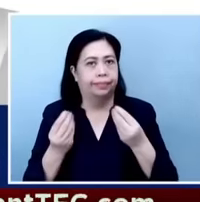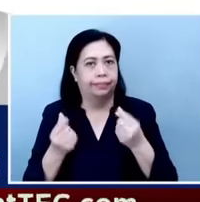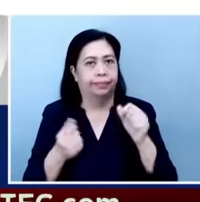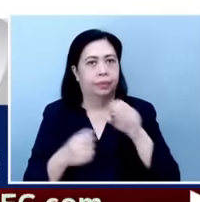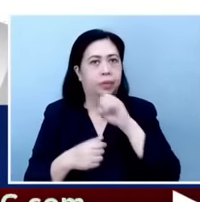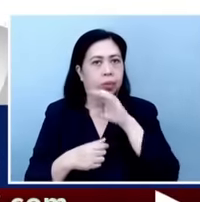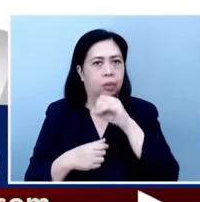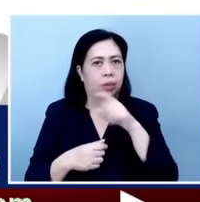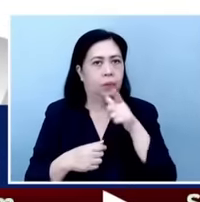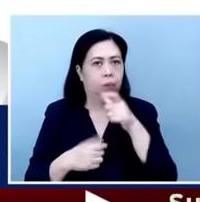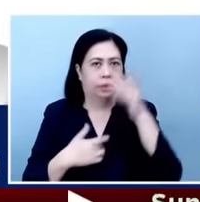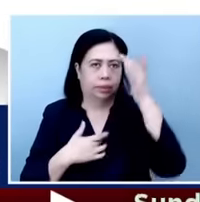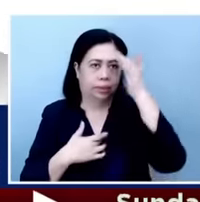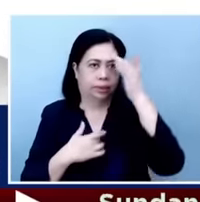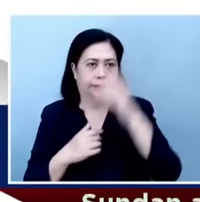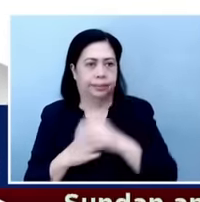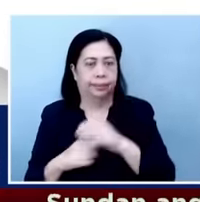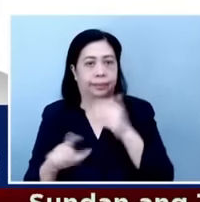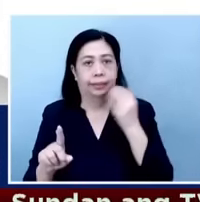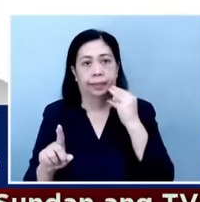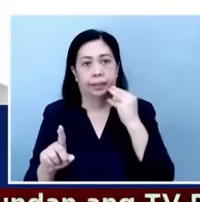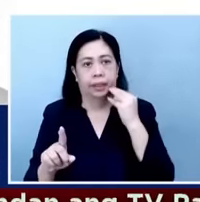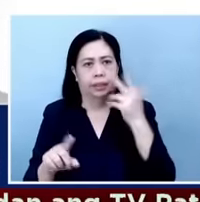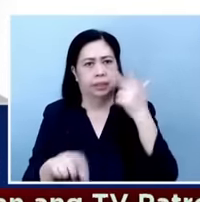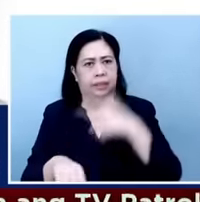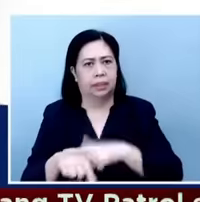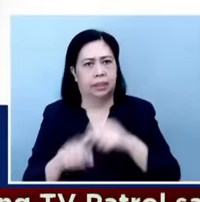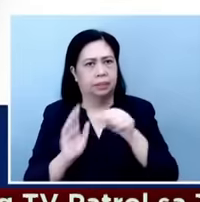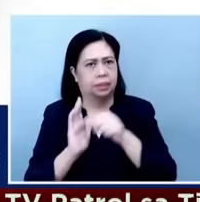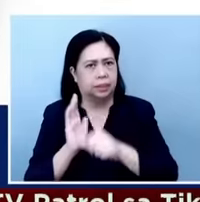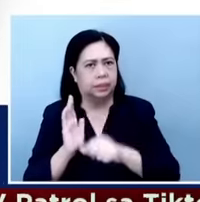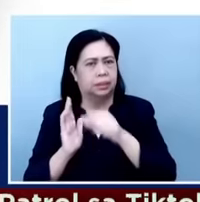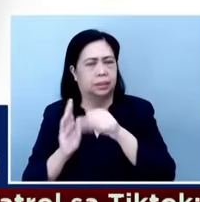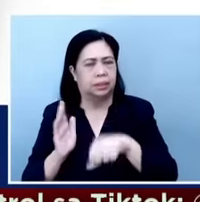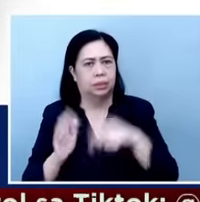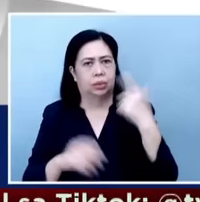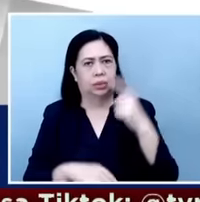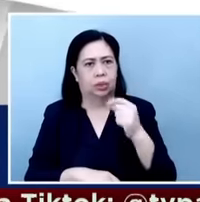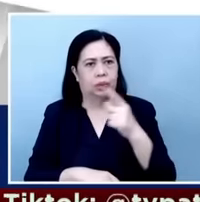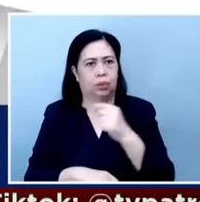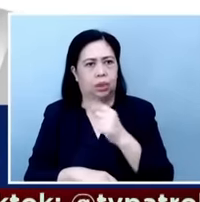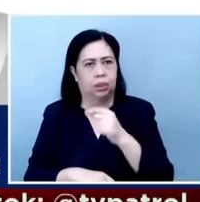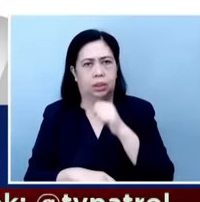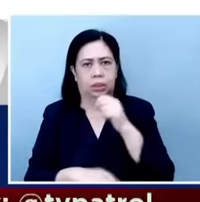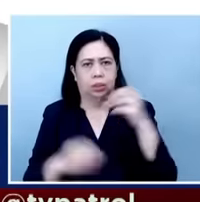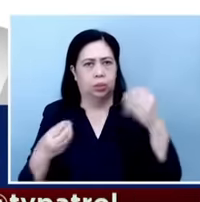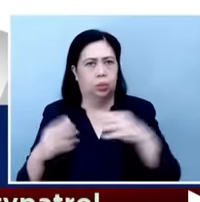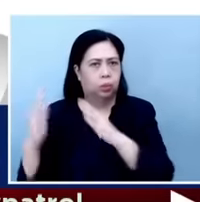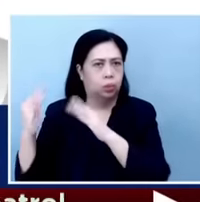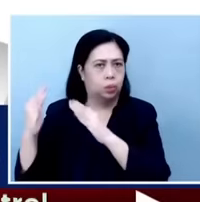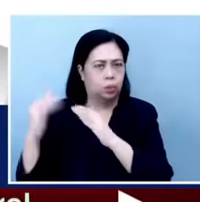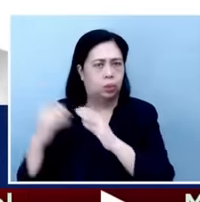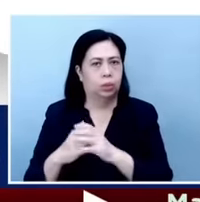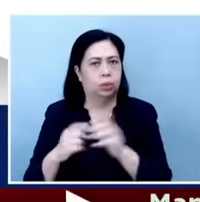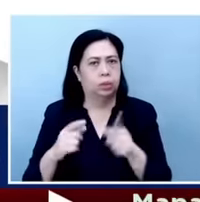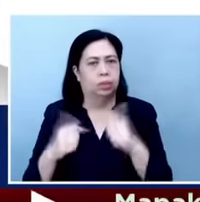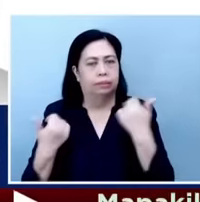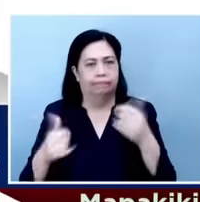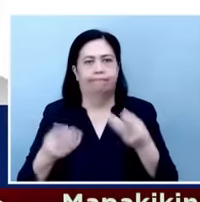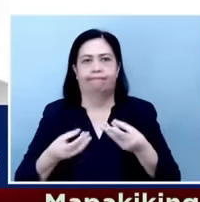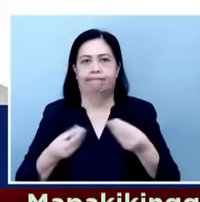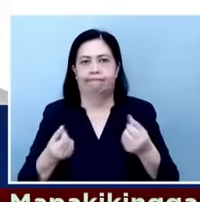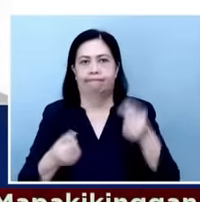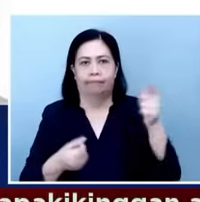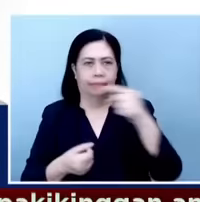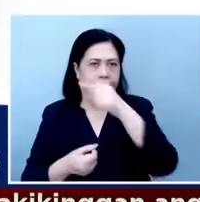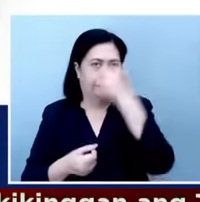lolang may sakit. Si Maylin tatlong beses na operahan noong 2020 pero hindi siya nawala ng pag-asa na siya ay pagagalingin ng